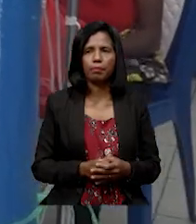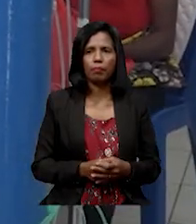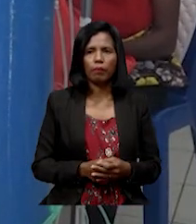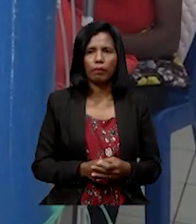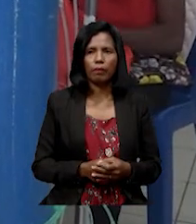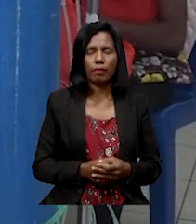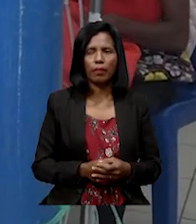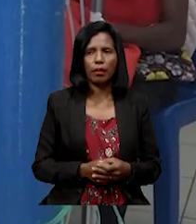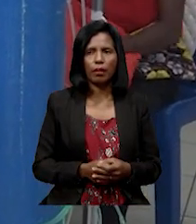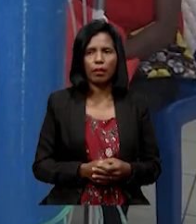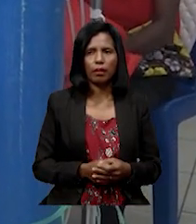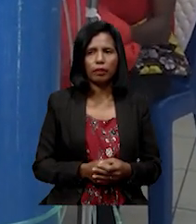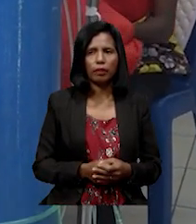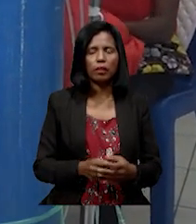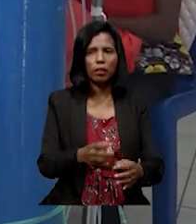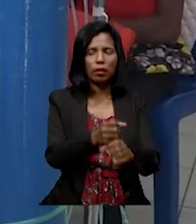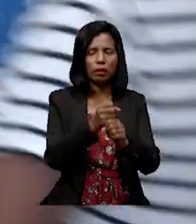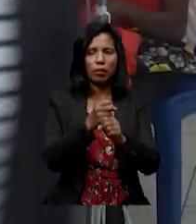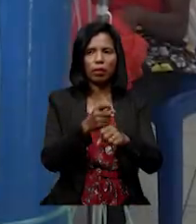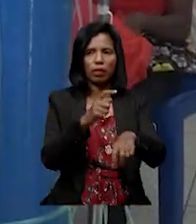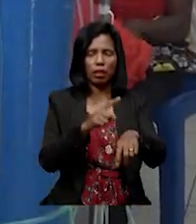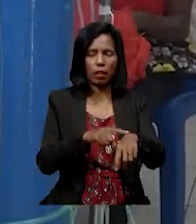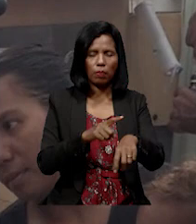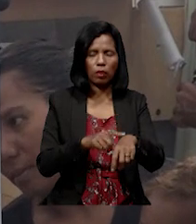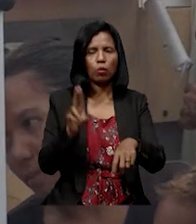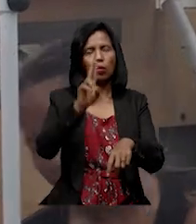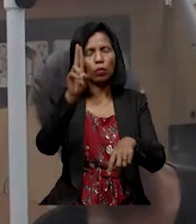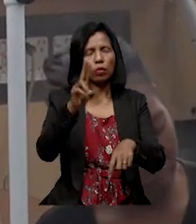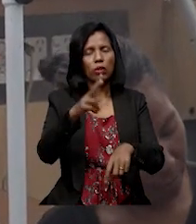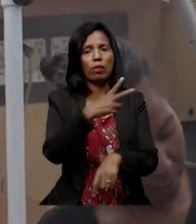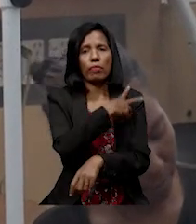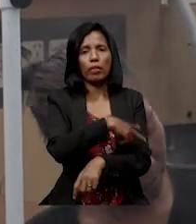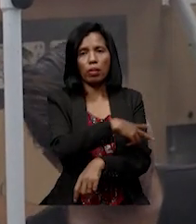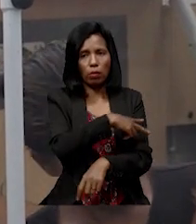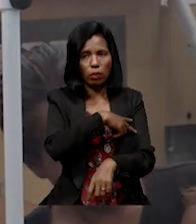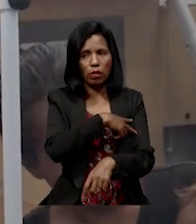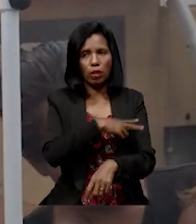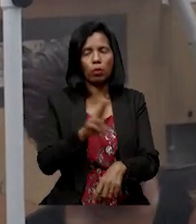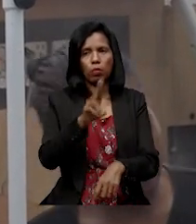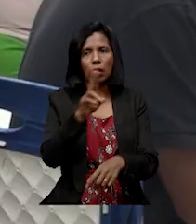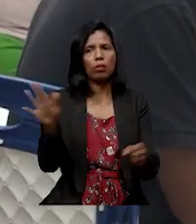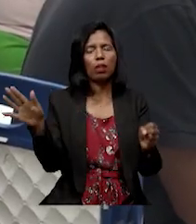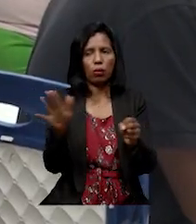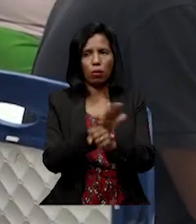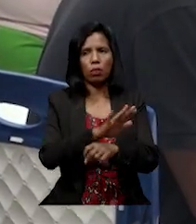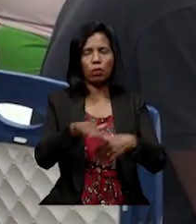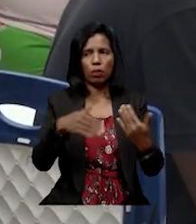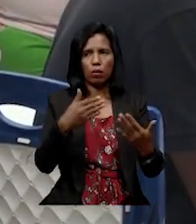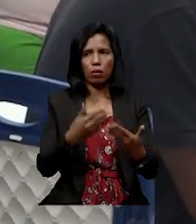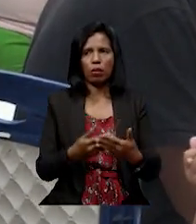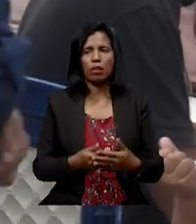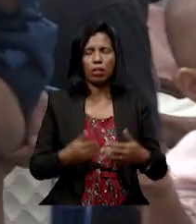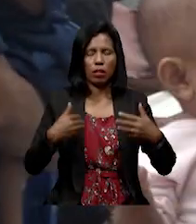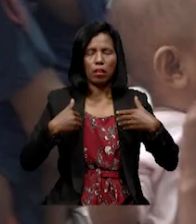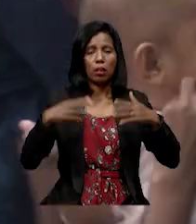hola ona inisiativa e tempo hirak liba to utiliza Veracruz, agora Veracruz mas na kono hoton. Agora ihatan uma phone ida